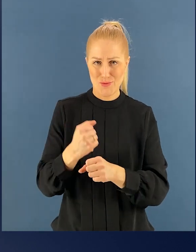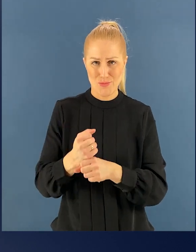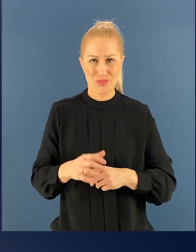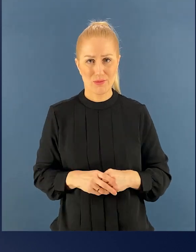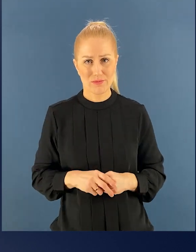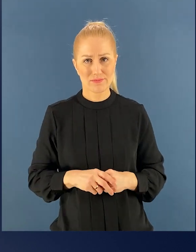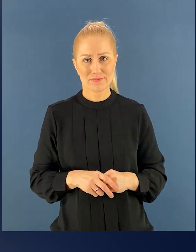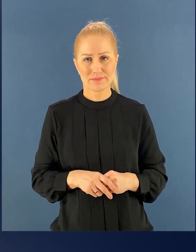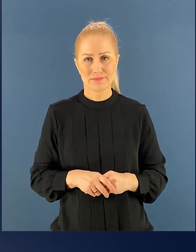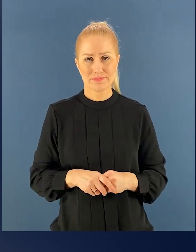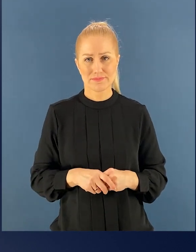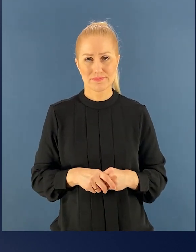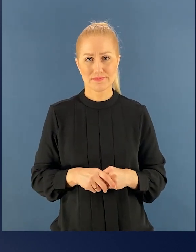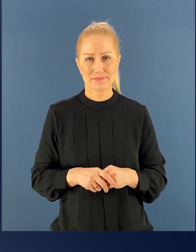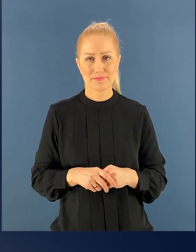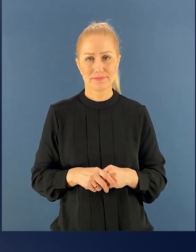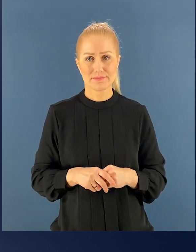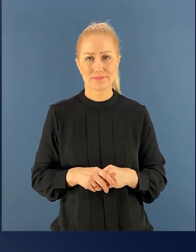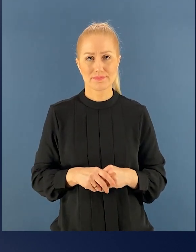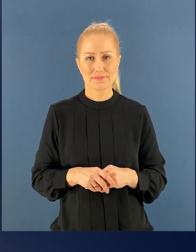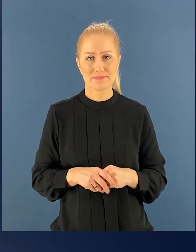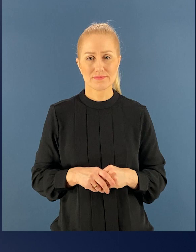I tutaj, w tym miejscu,